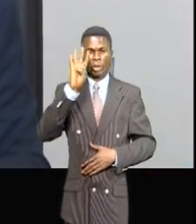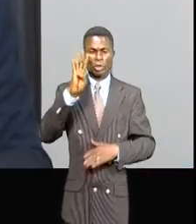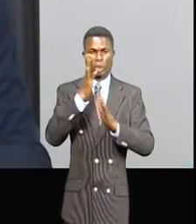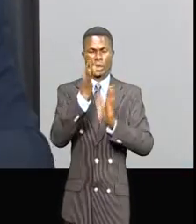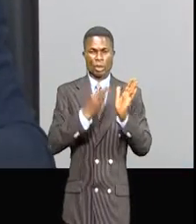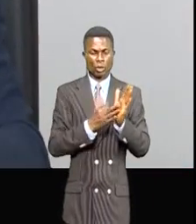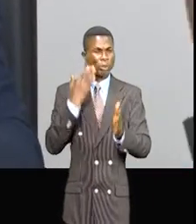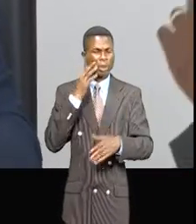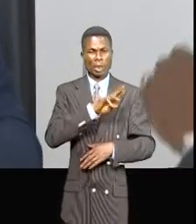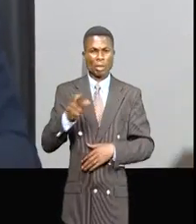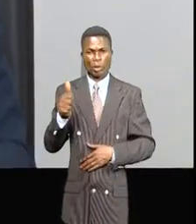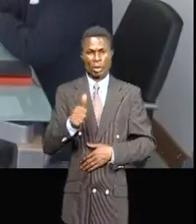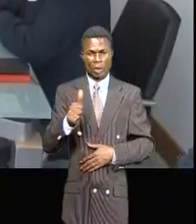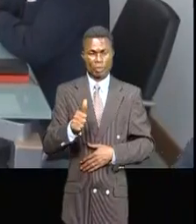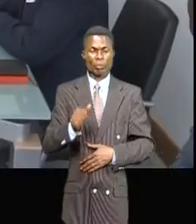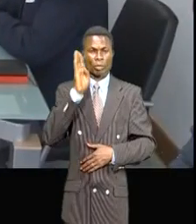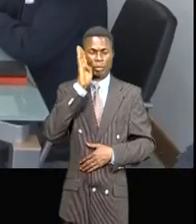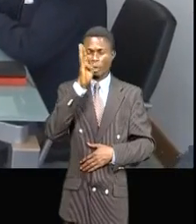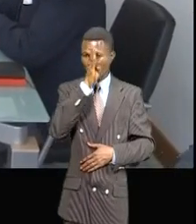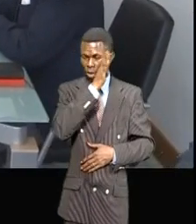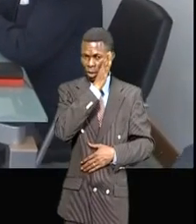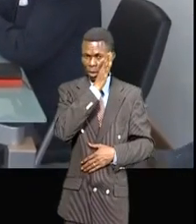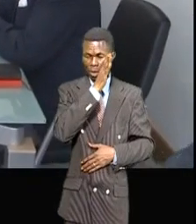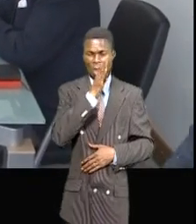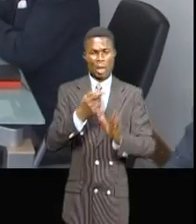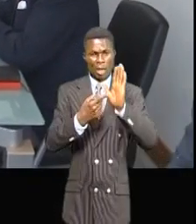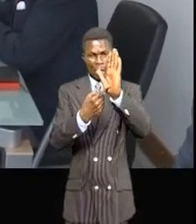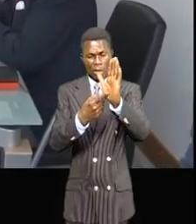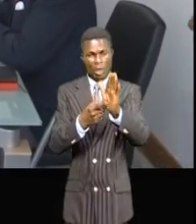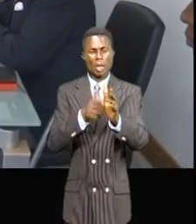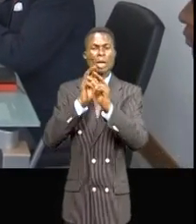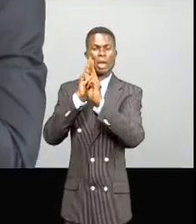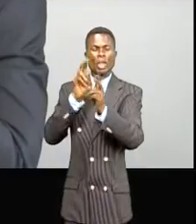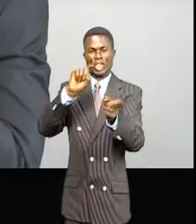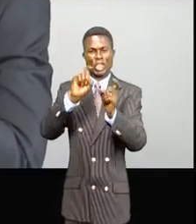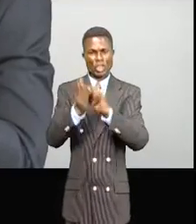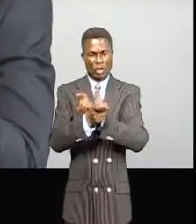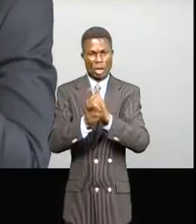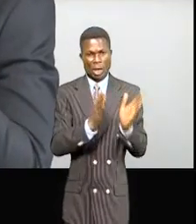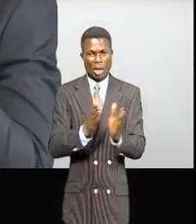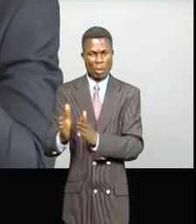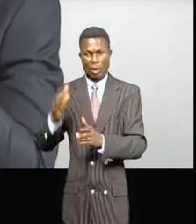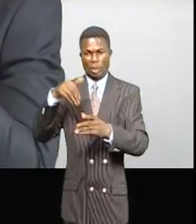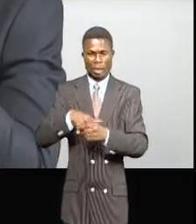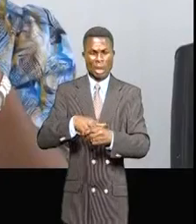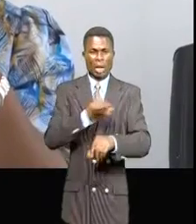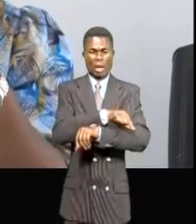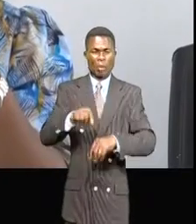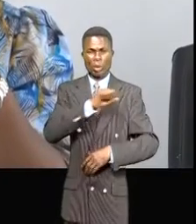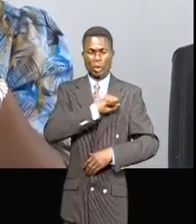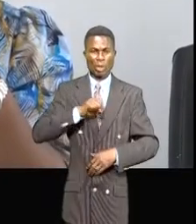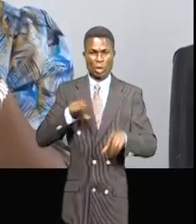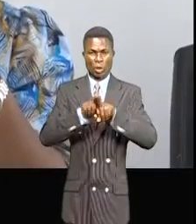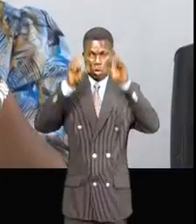18 mars 2021, Modeste Bahati Lukwebo a présenté les différentes réformes qu'il compte mener durant son mandat